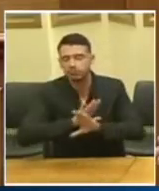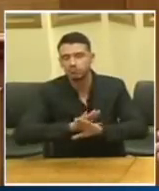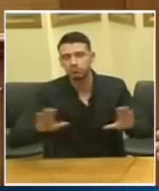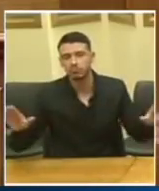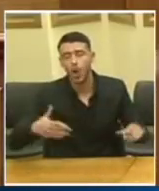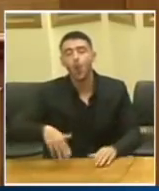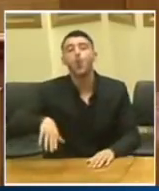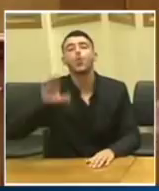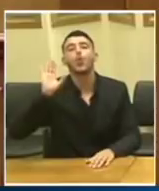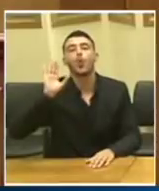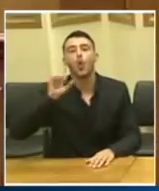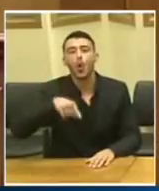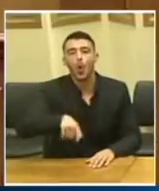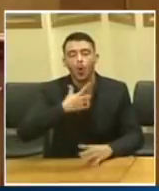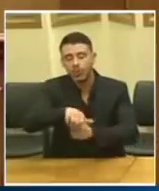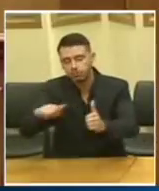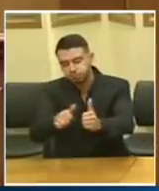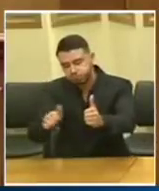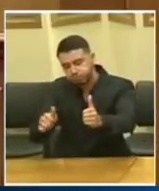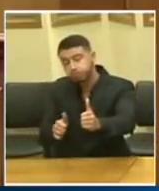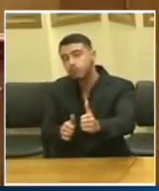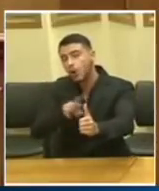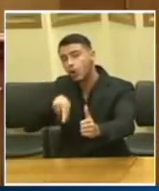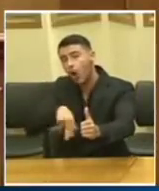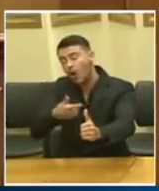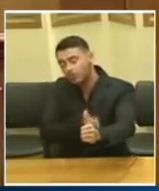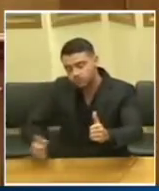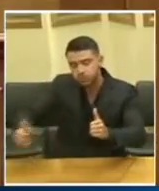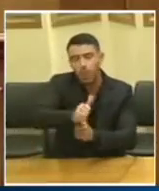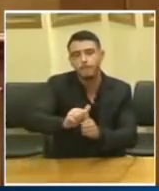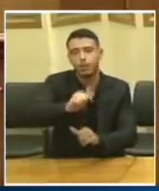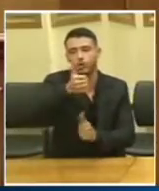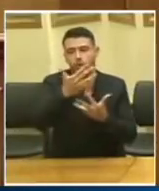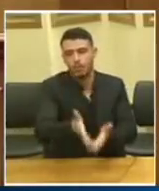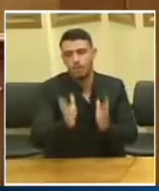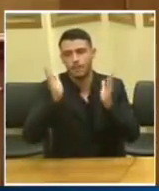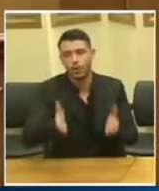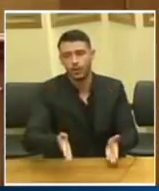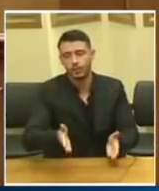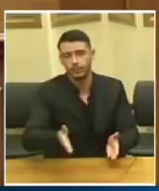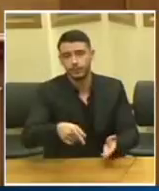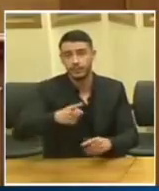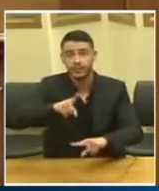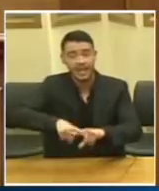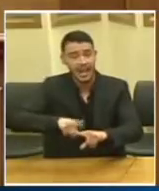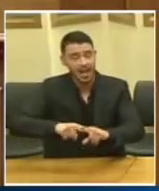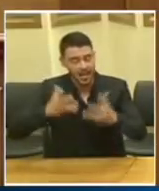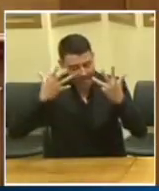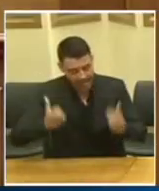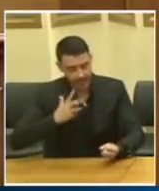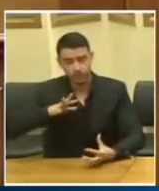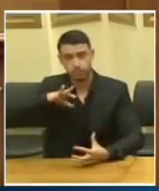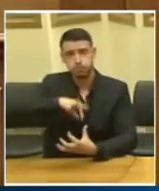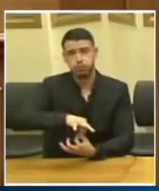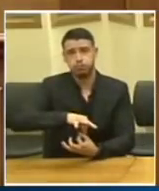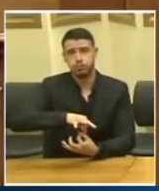κομπάρσος σε γεωπολιτικά παιχνίδια αλλωνών. Είναι μια χώρα που ανακτά τη χαμένη της αυτοπεποίθηση, που